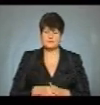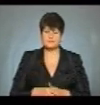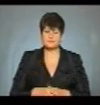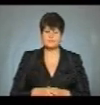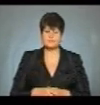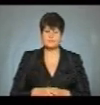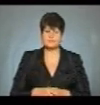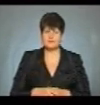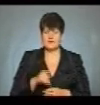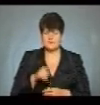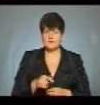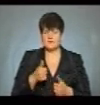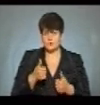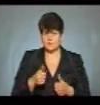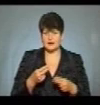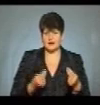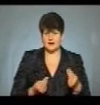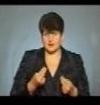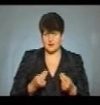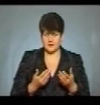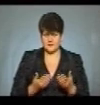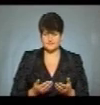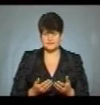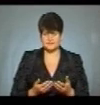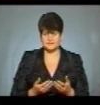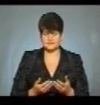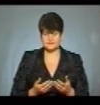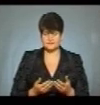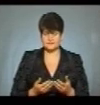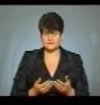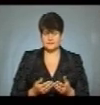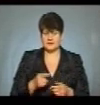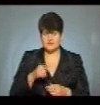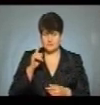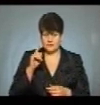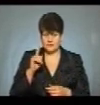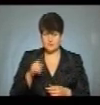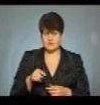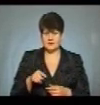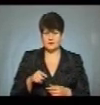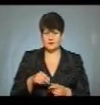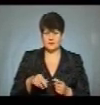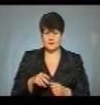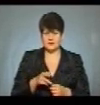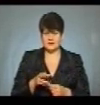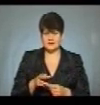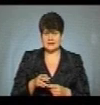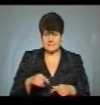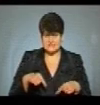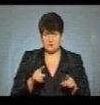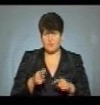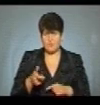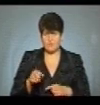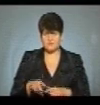Він добре грає. Він вмів мутатись. Він забиває